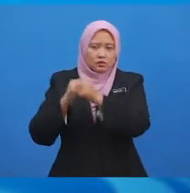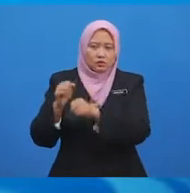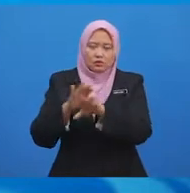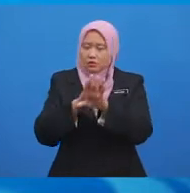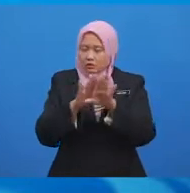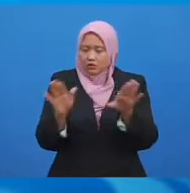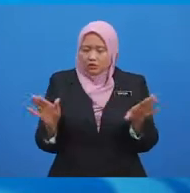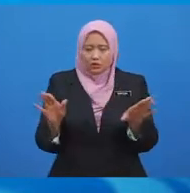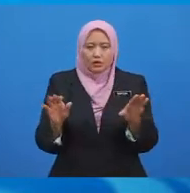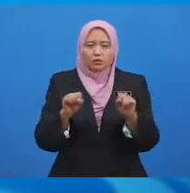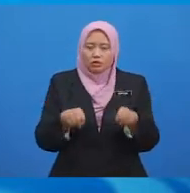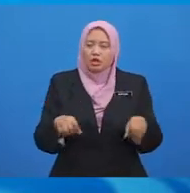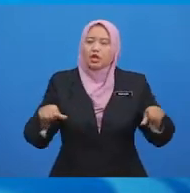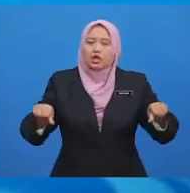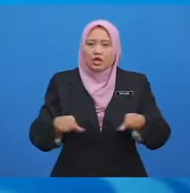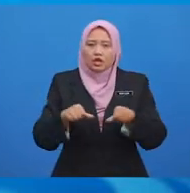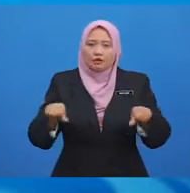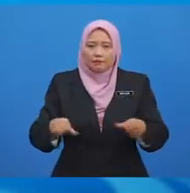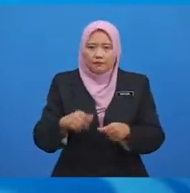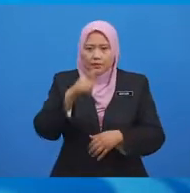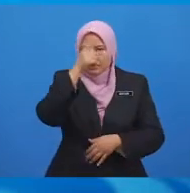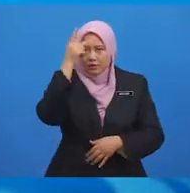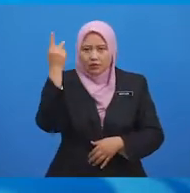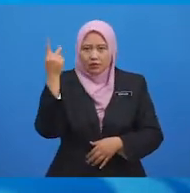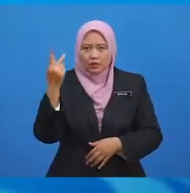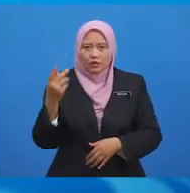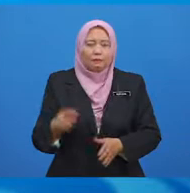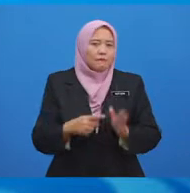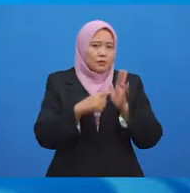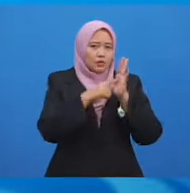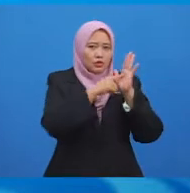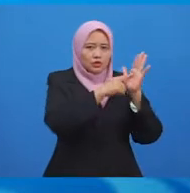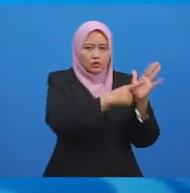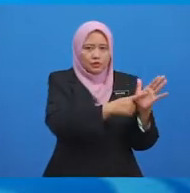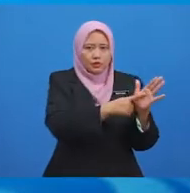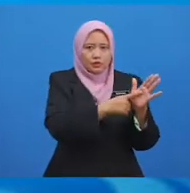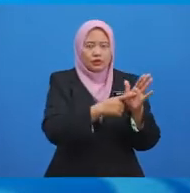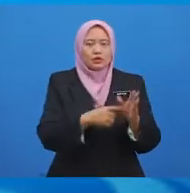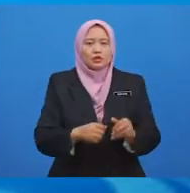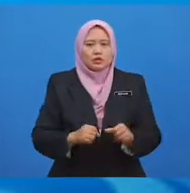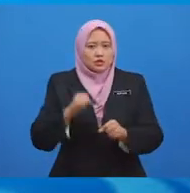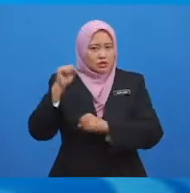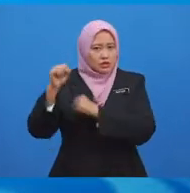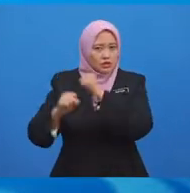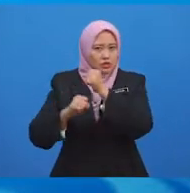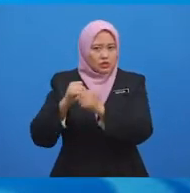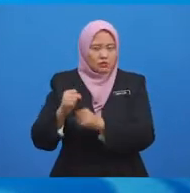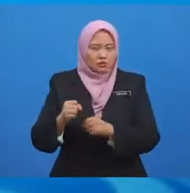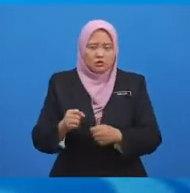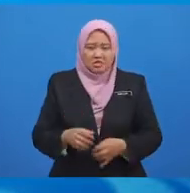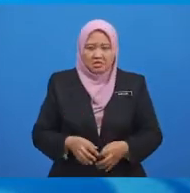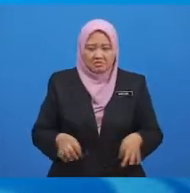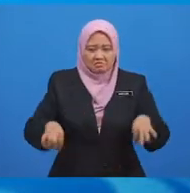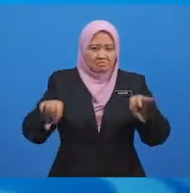harus diamalkan kerana menunjukkan sikap yang